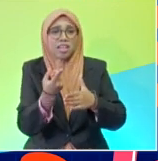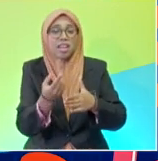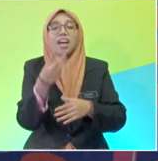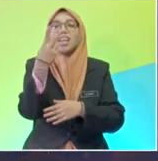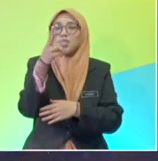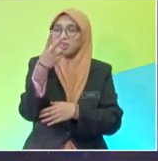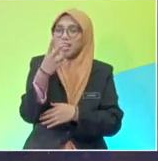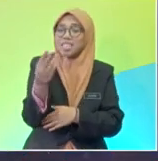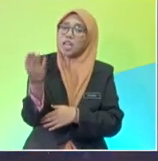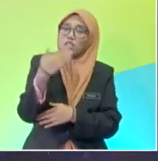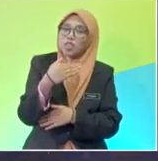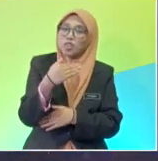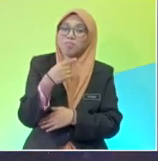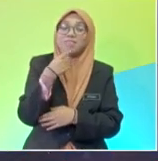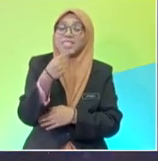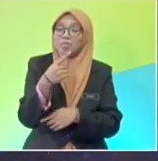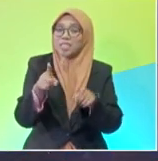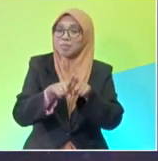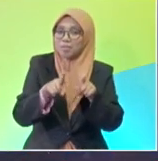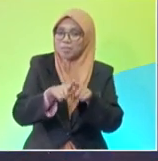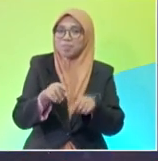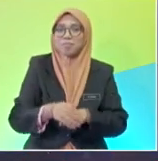12. Jom kita sebut sama-sama. Jom.